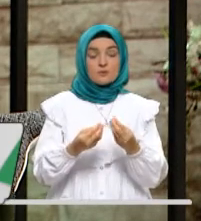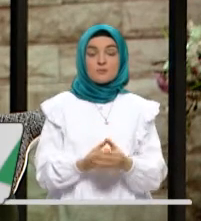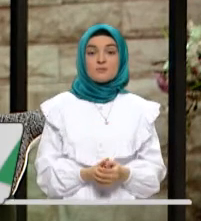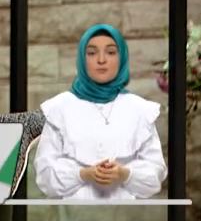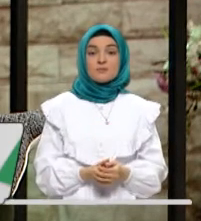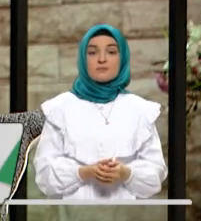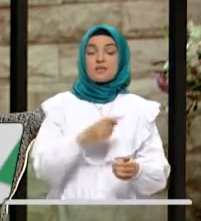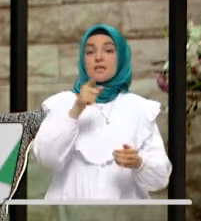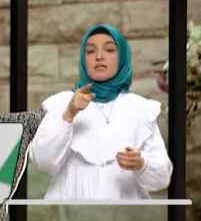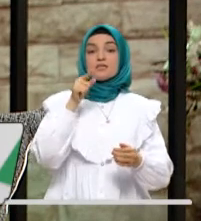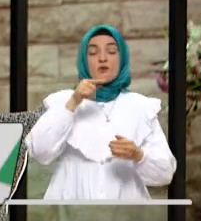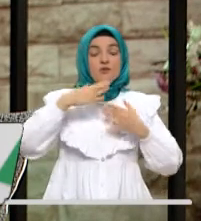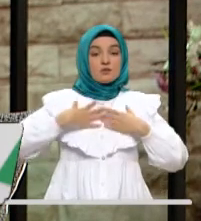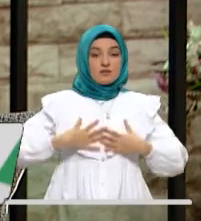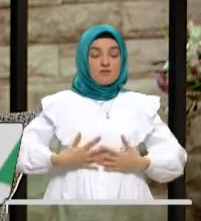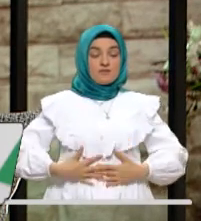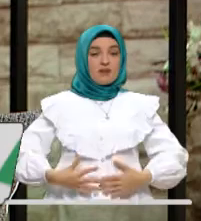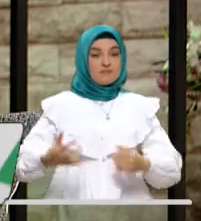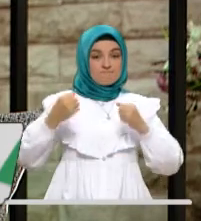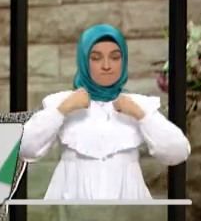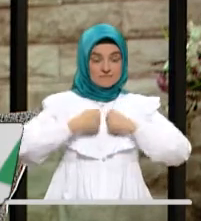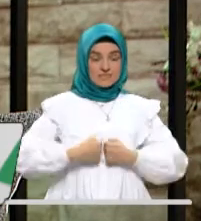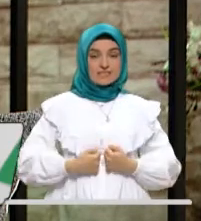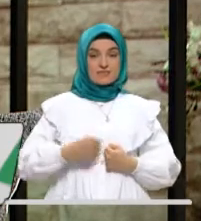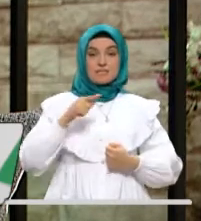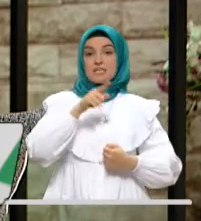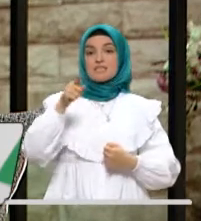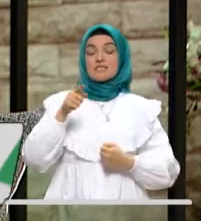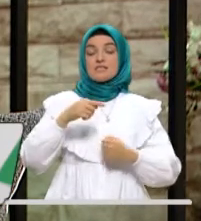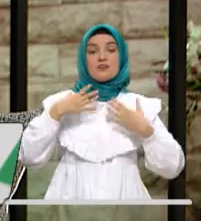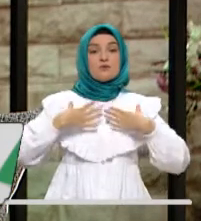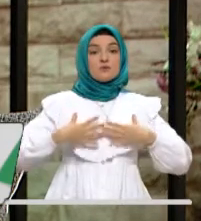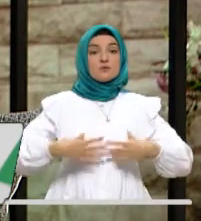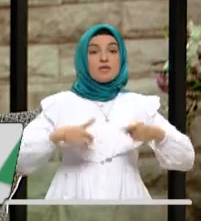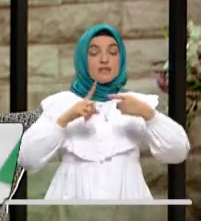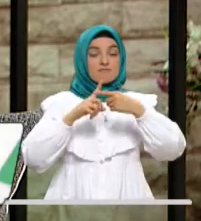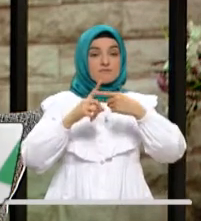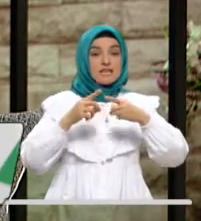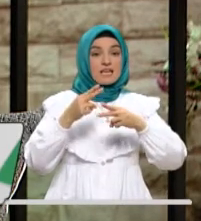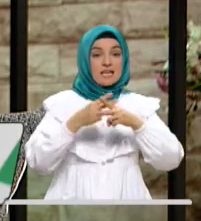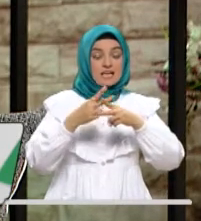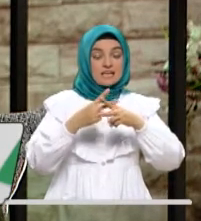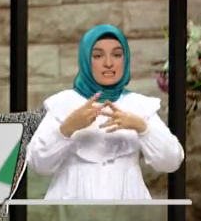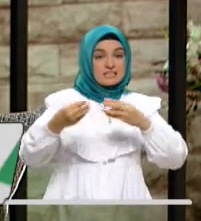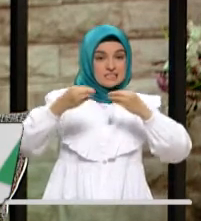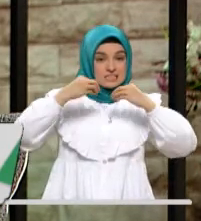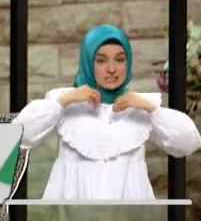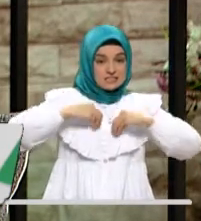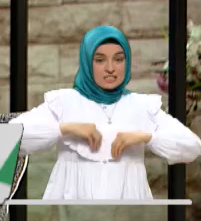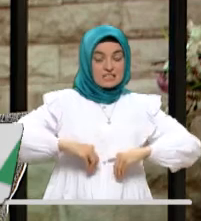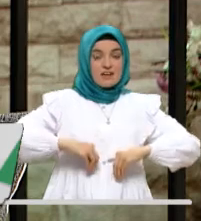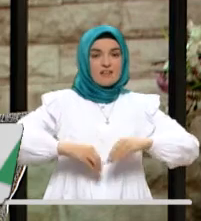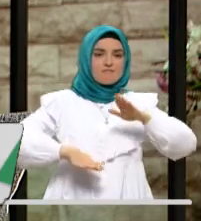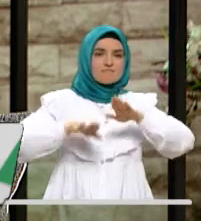Tamam. Siz o kıyafeti alıp giydiğiniz zaman sizin vücudunuzdaki elektrikleri çekiyor bu sefer. Elektronları dengesini